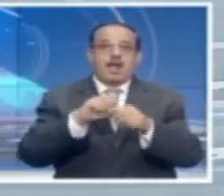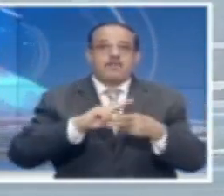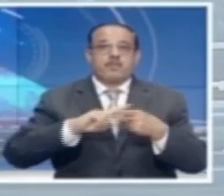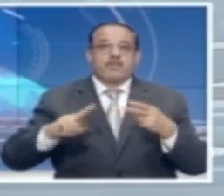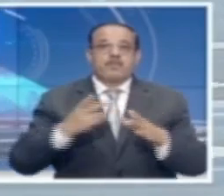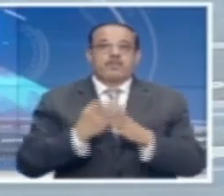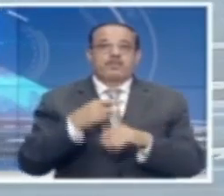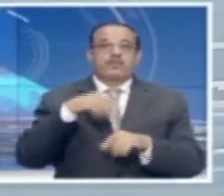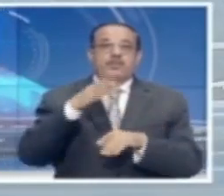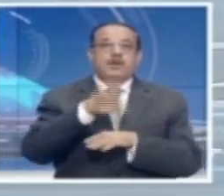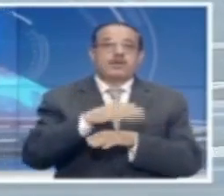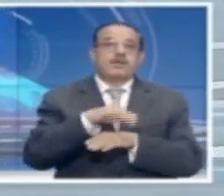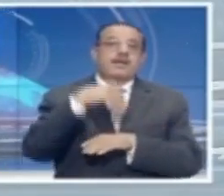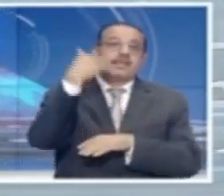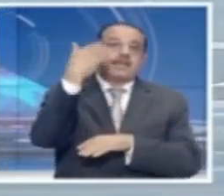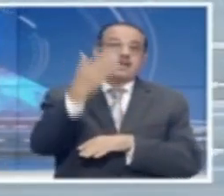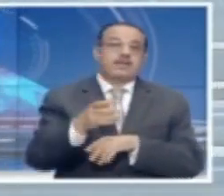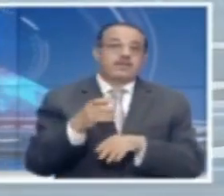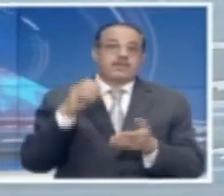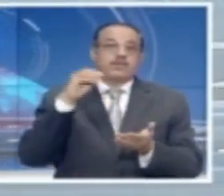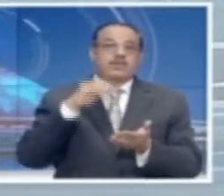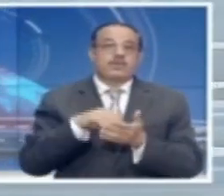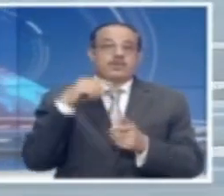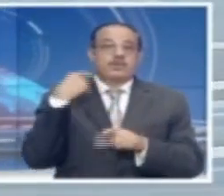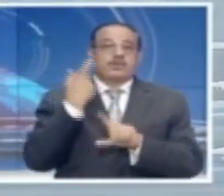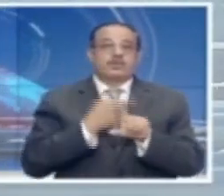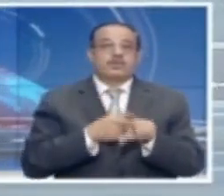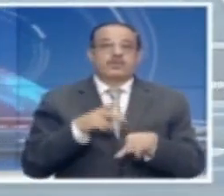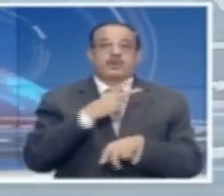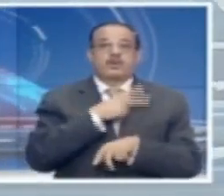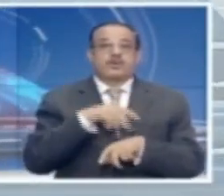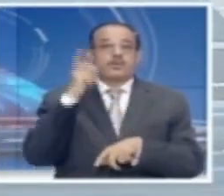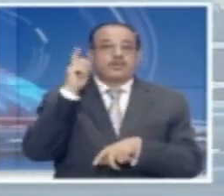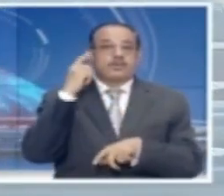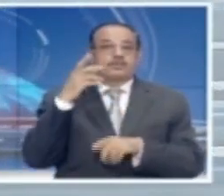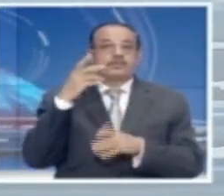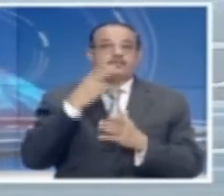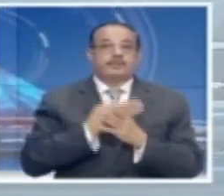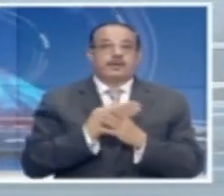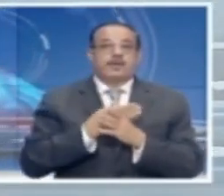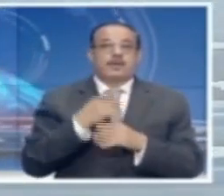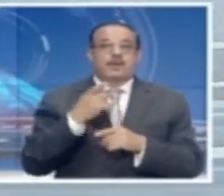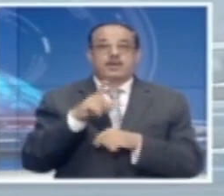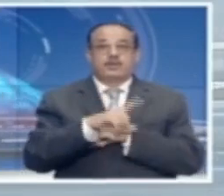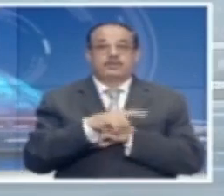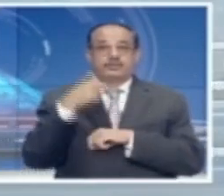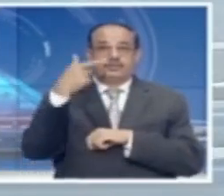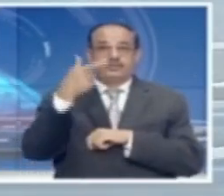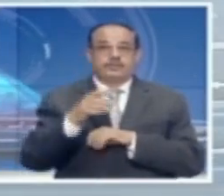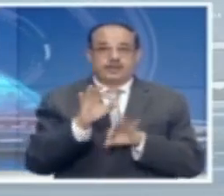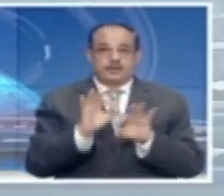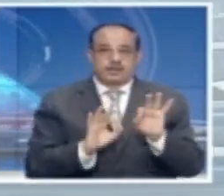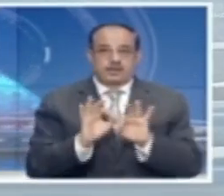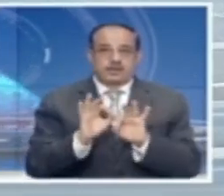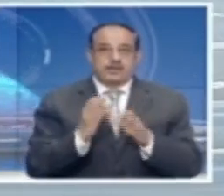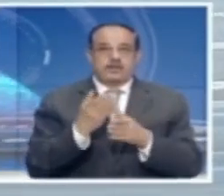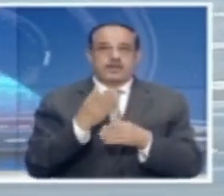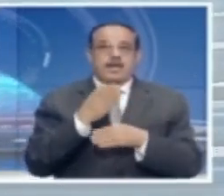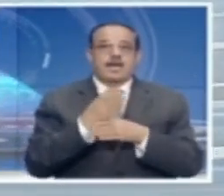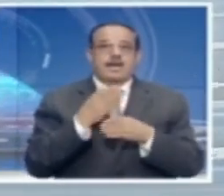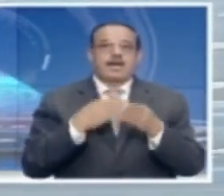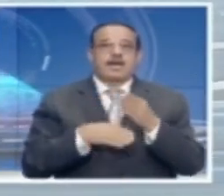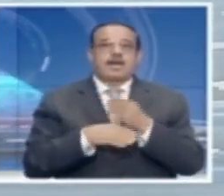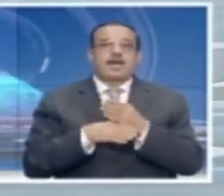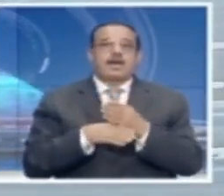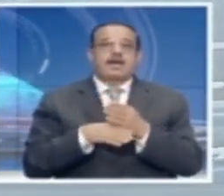طريق للمرحلة القادمة. ومن المقرر وصول وزراء من السلطة الفلسطينية إلى القاهرة خلال الأسبوع القادم